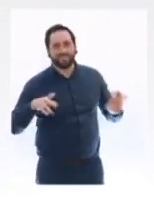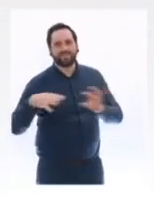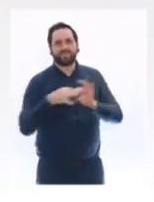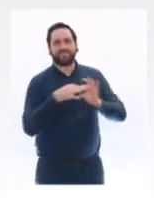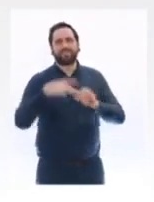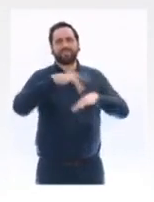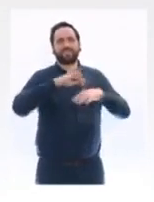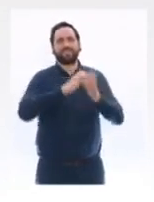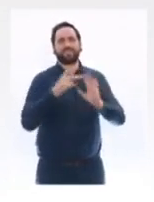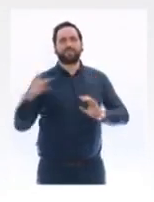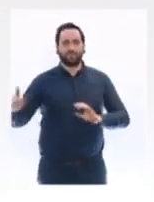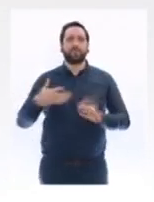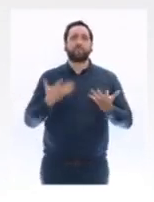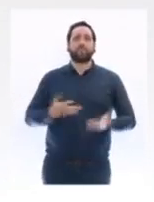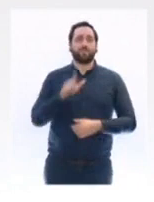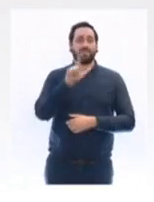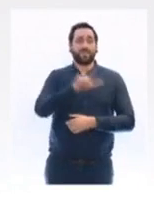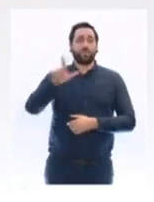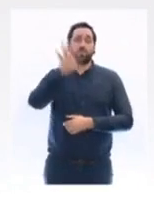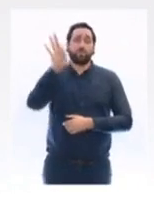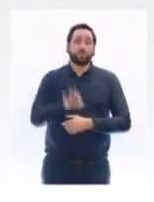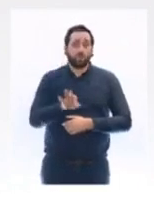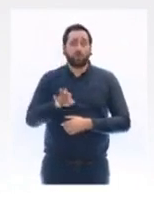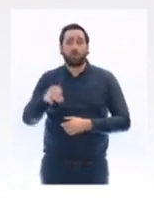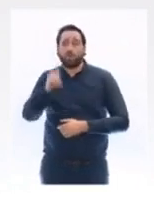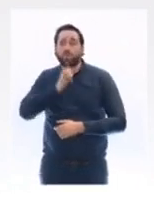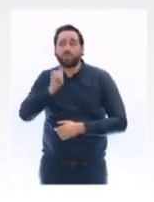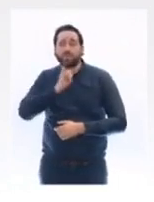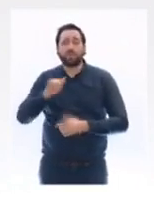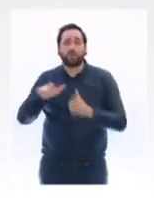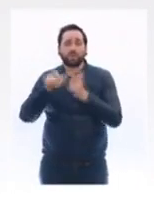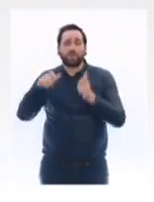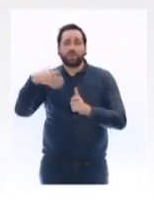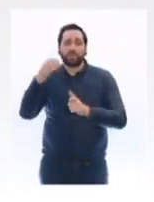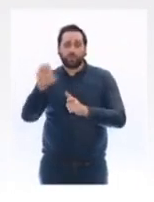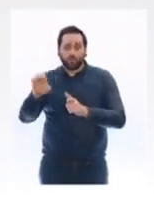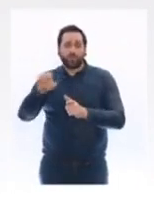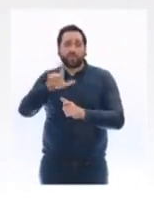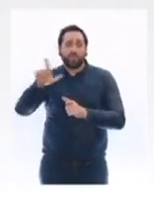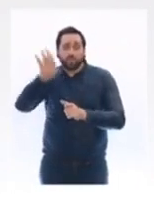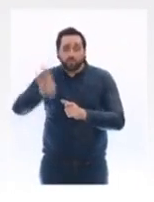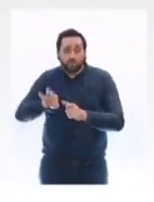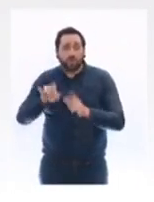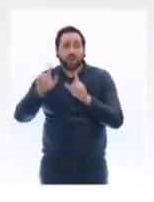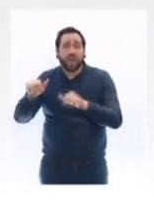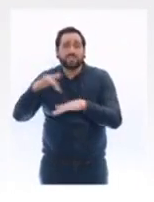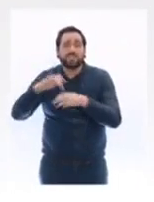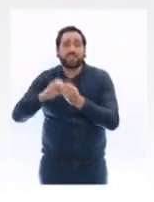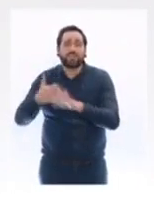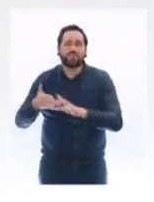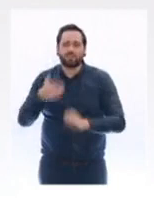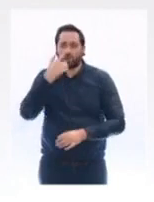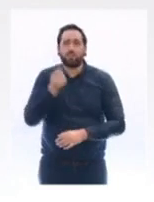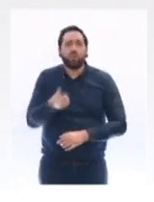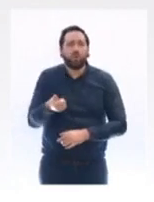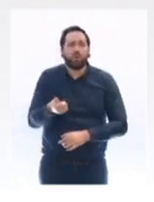tiens à saluer parce qu'elles vont dans le bon sens. Et j'incite tous nos compatriotes à avoir des comportements